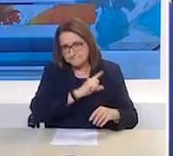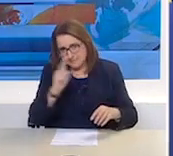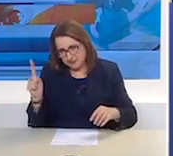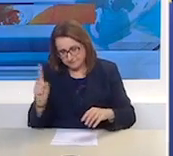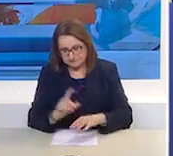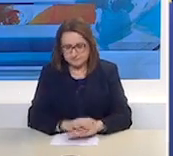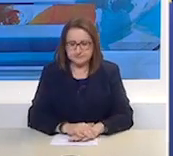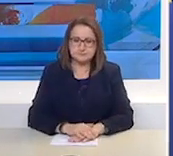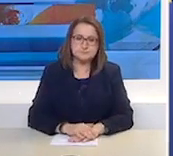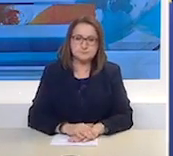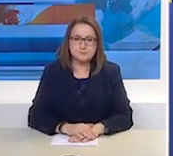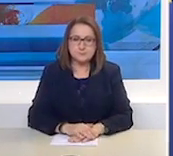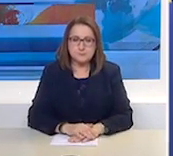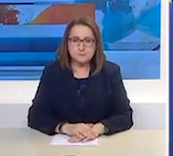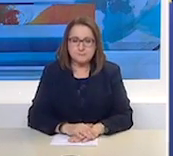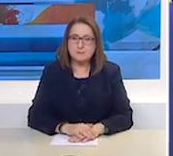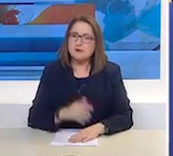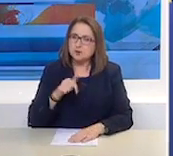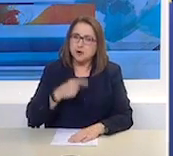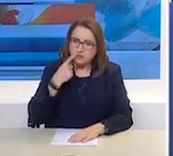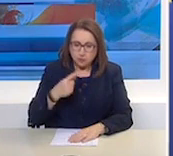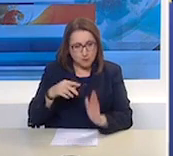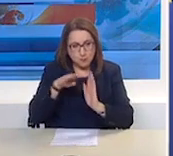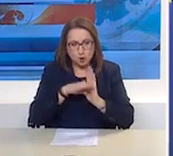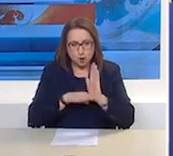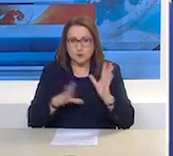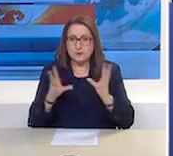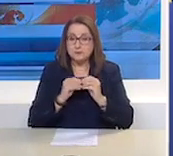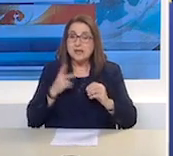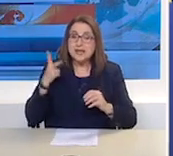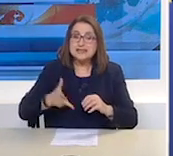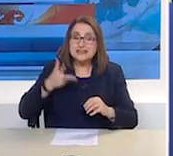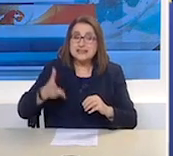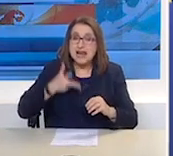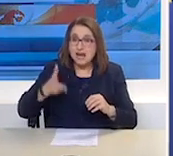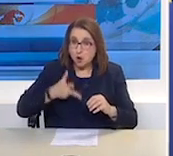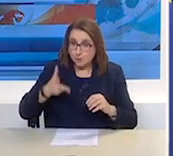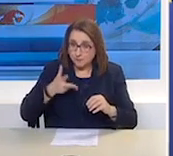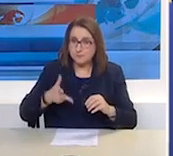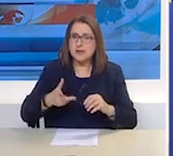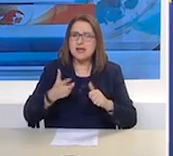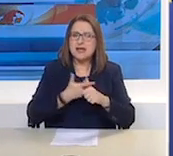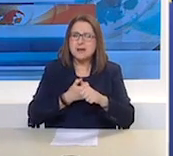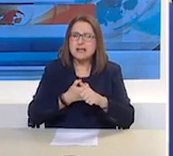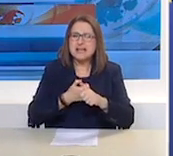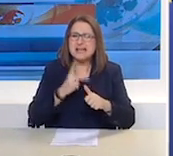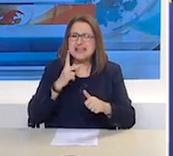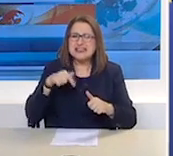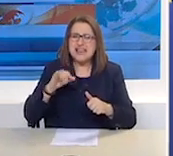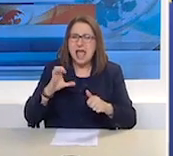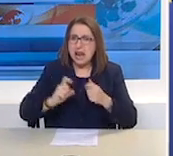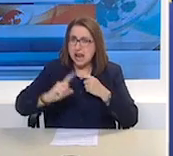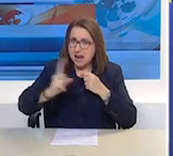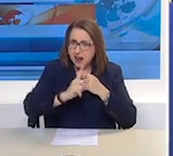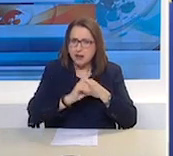ιού COVID-19. Πιο συγκεκριμένα, για τις σιδηροδρομικές μεταφορές και τις μετακινήσεις με περαστικά κτέλ, τουριστικά λεωφορεία